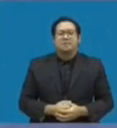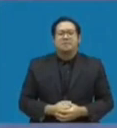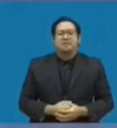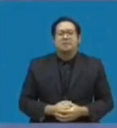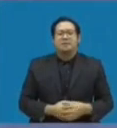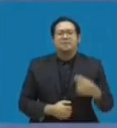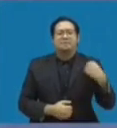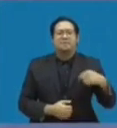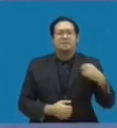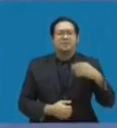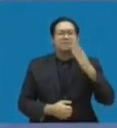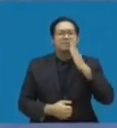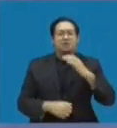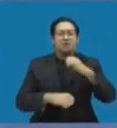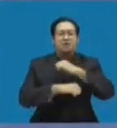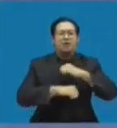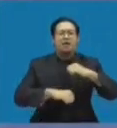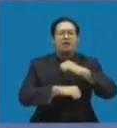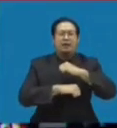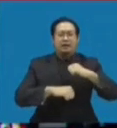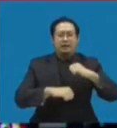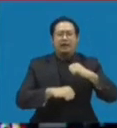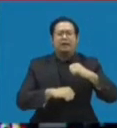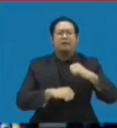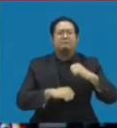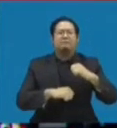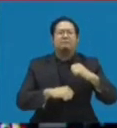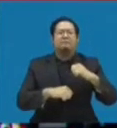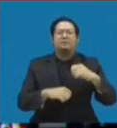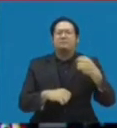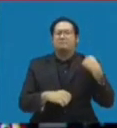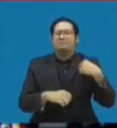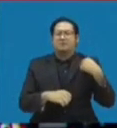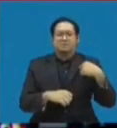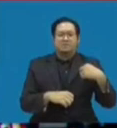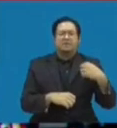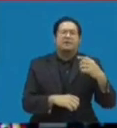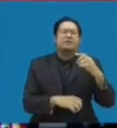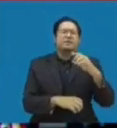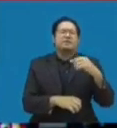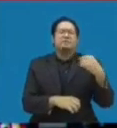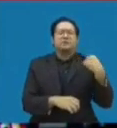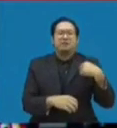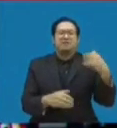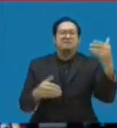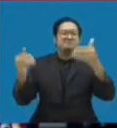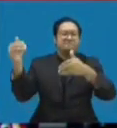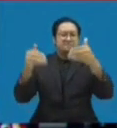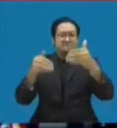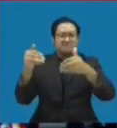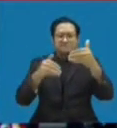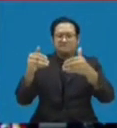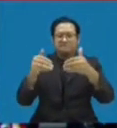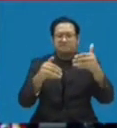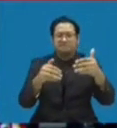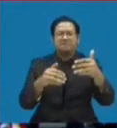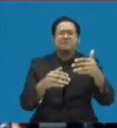Menteri Pemuda dan Olahraga beserta para menteri yang hadir